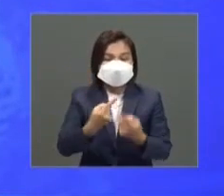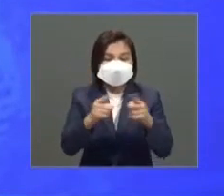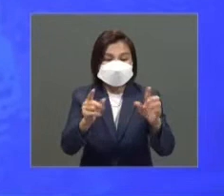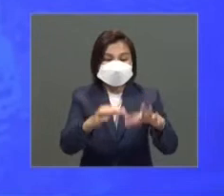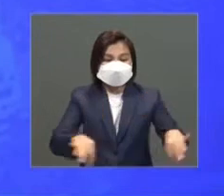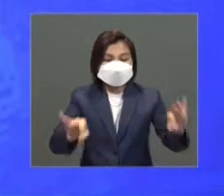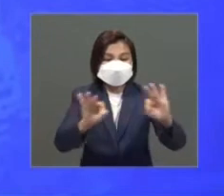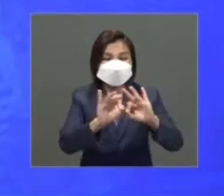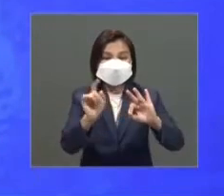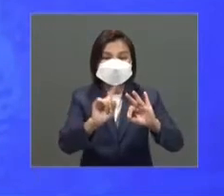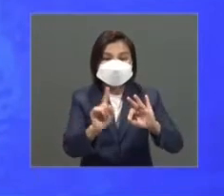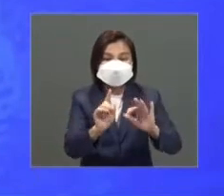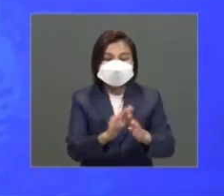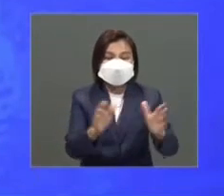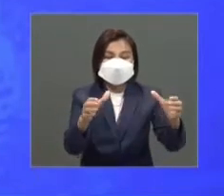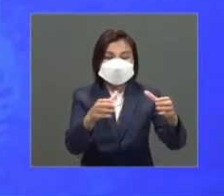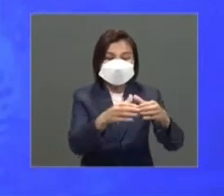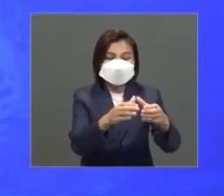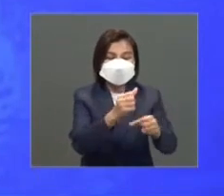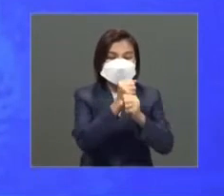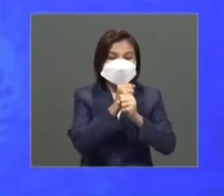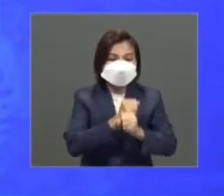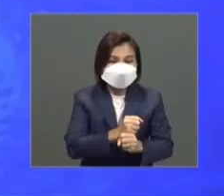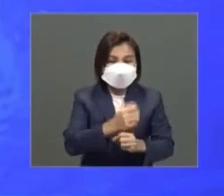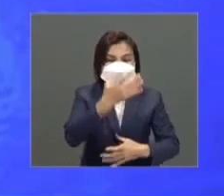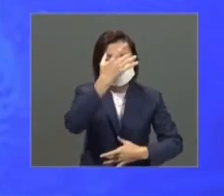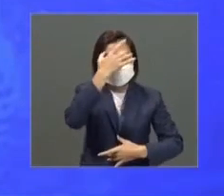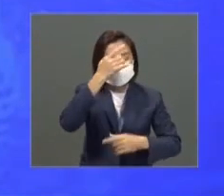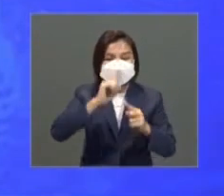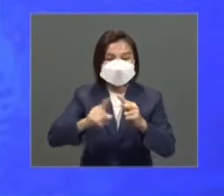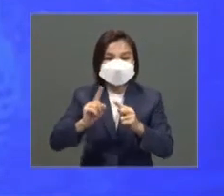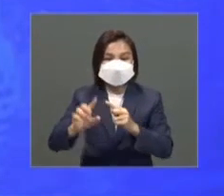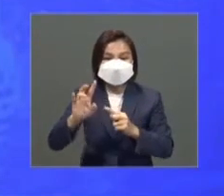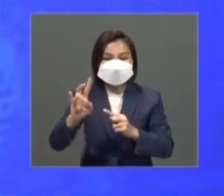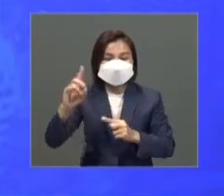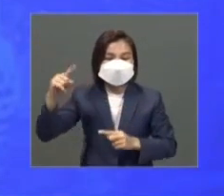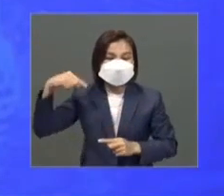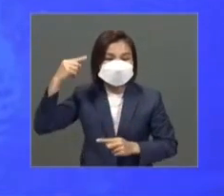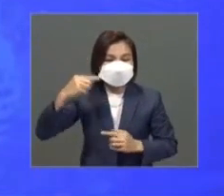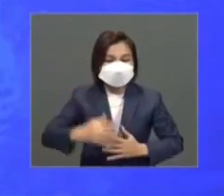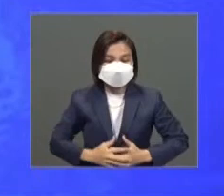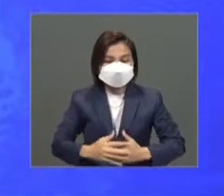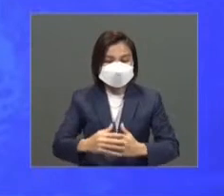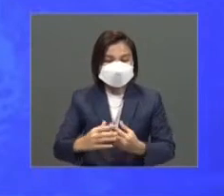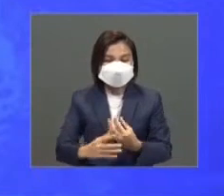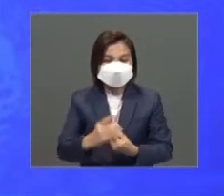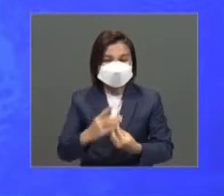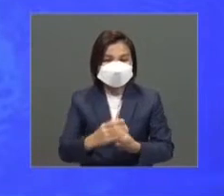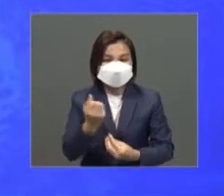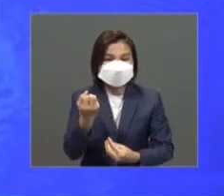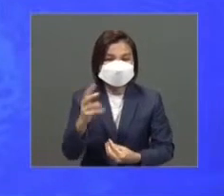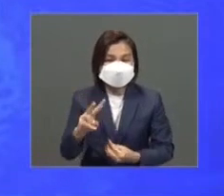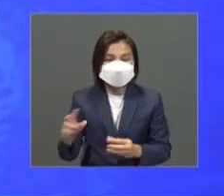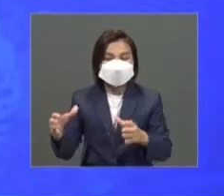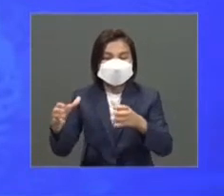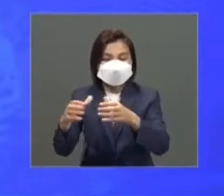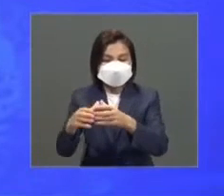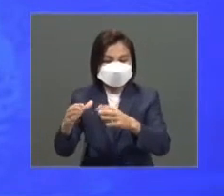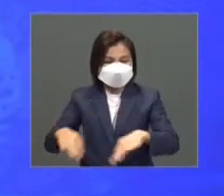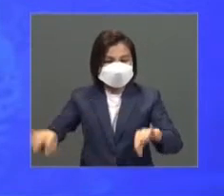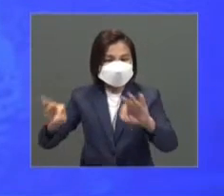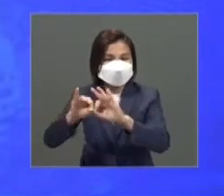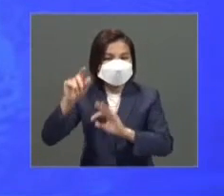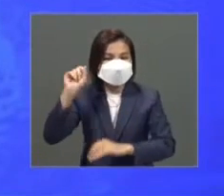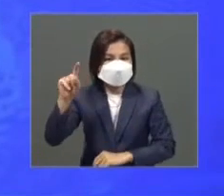งเน้นย้ำไม่ว่าจะเป็นกลุ่มผู้สูงอายุผู้ป่วย7โรคเรื้อรังหรือหญิงตั้งครรภ์12สัปดาห์ขึ้นไปเป็นกลุ่มสำคัญนะคะที่จะต้